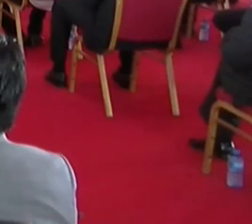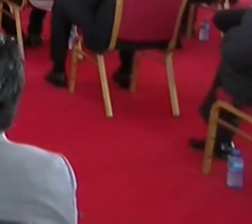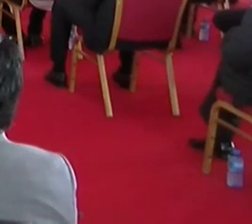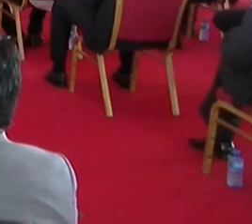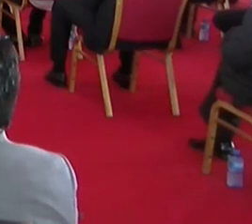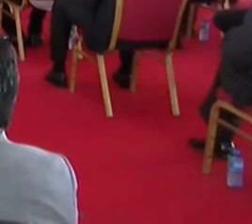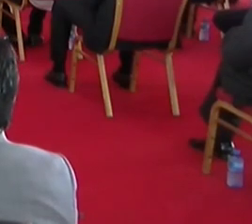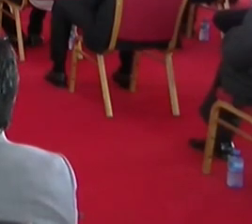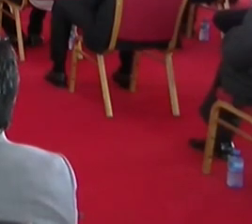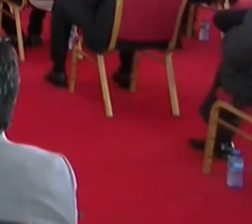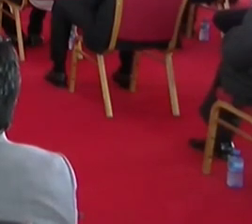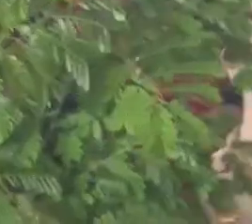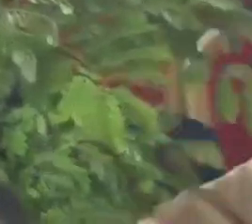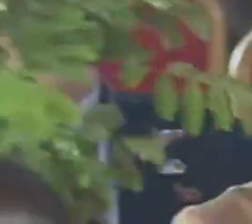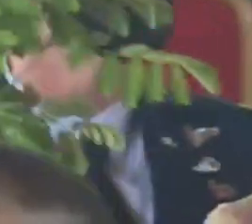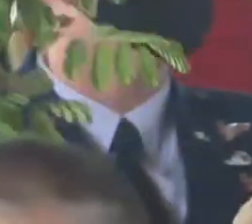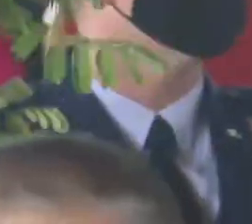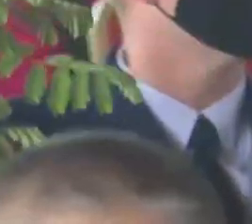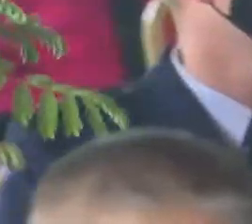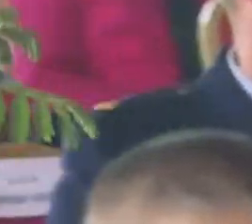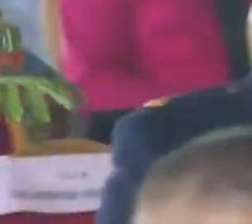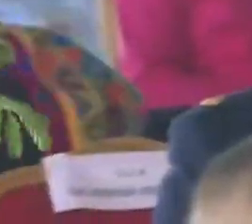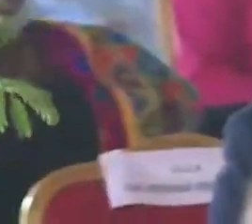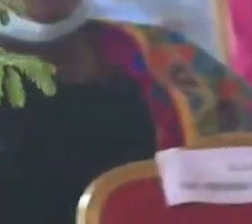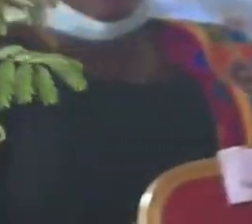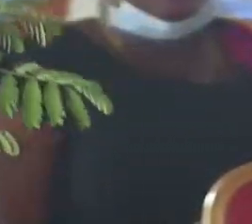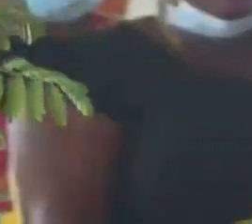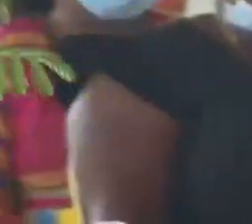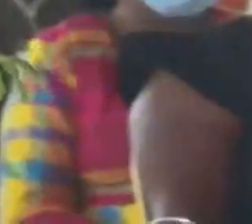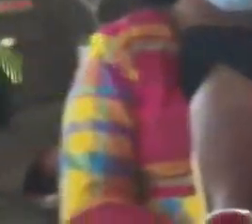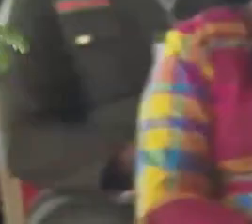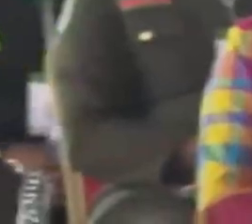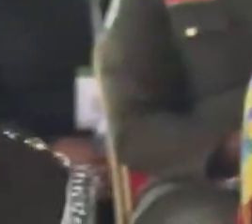for the next generation to come.